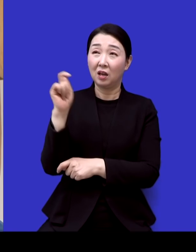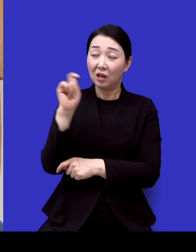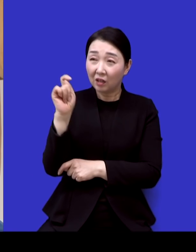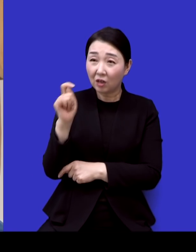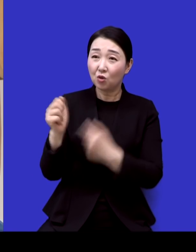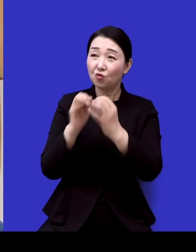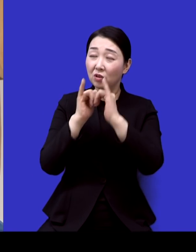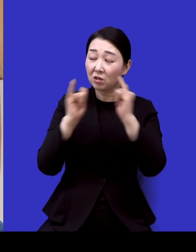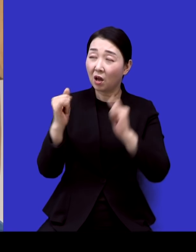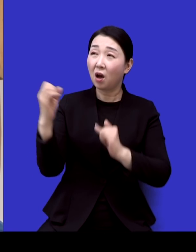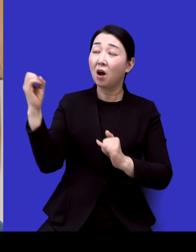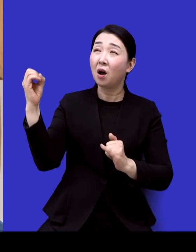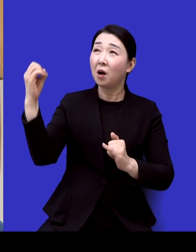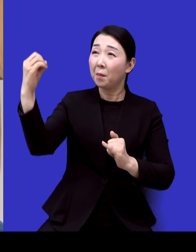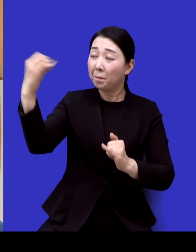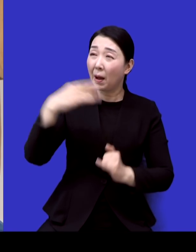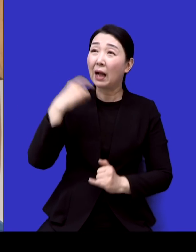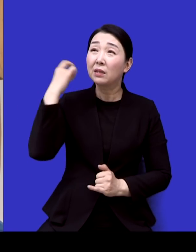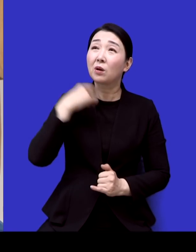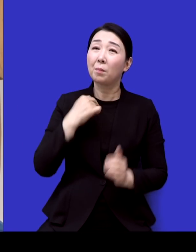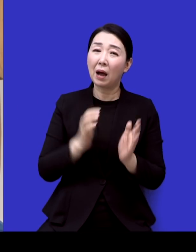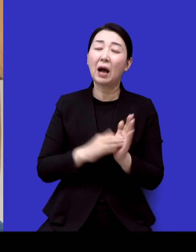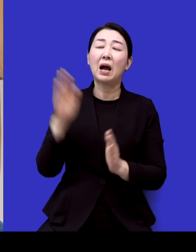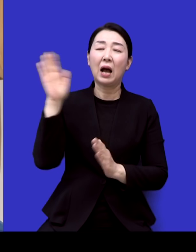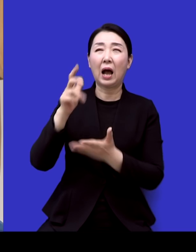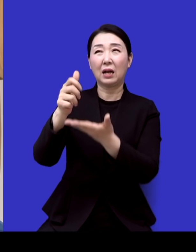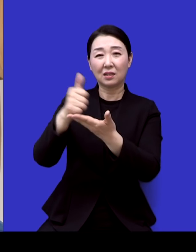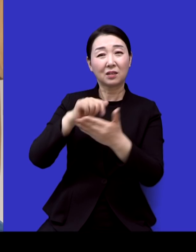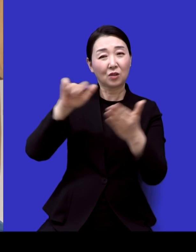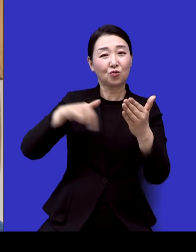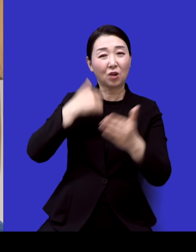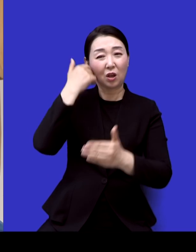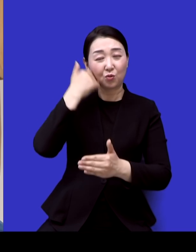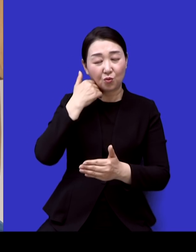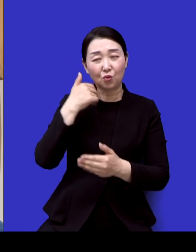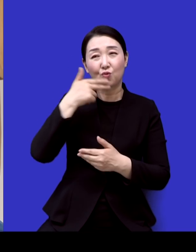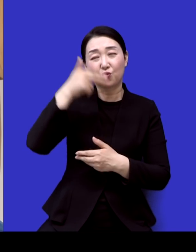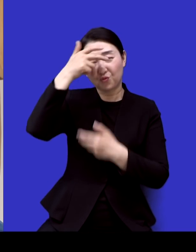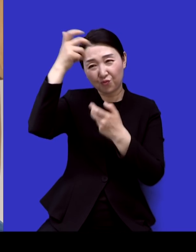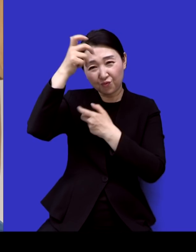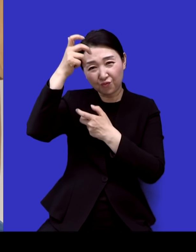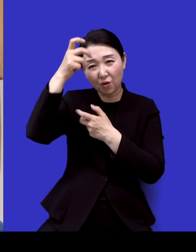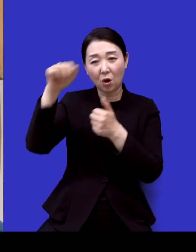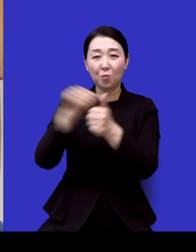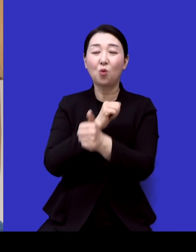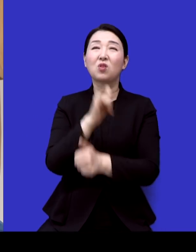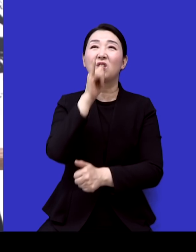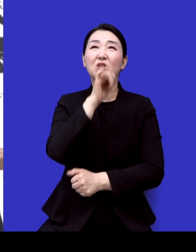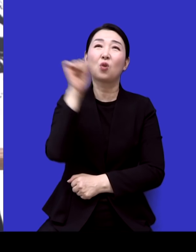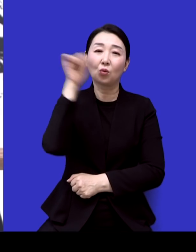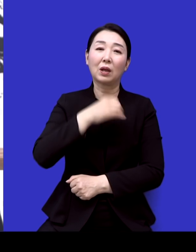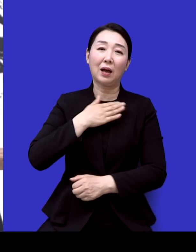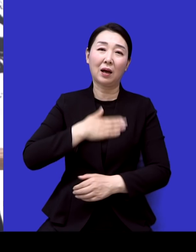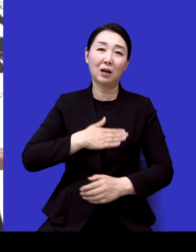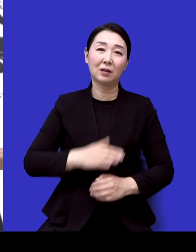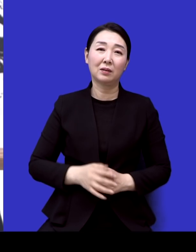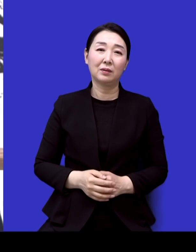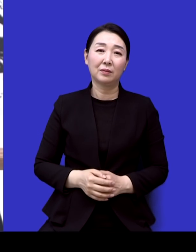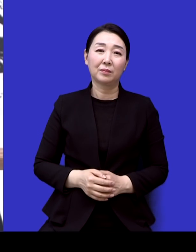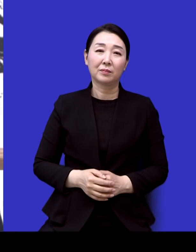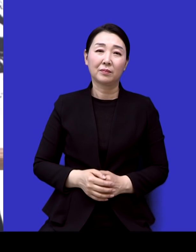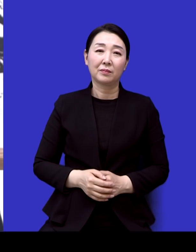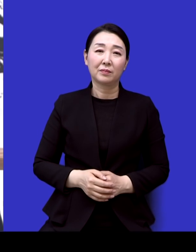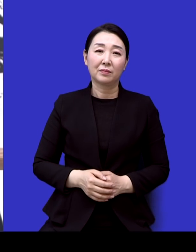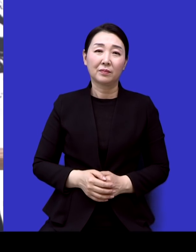듣고 나니까 그 승객분 중에서 조금 술에 취해서 폭력적인 분이 계셨구나. 그래서 그